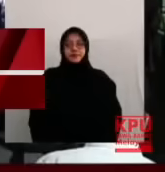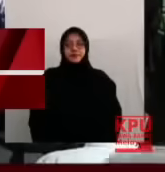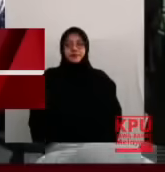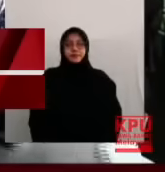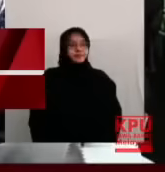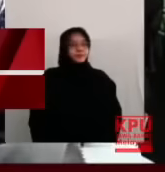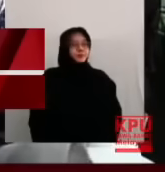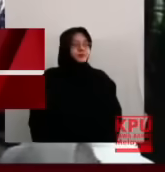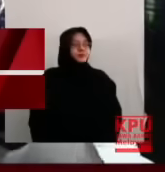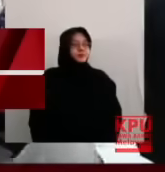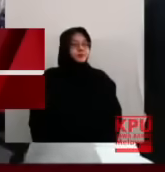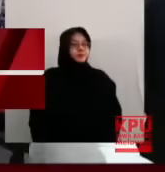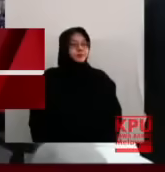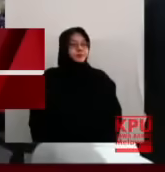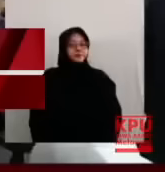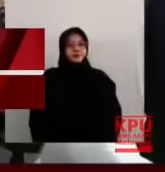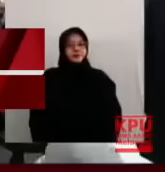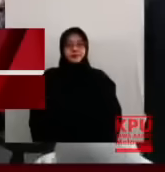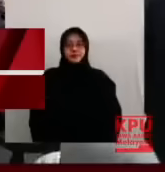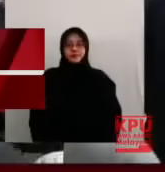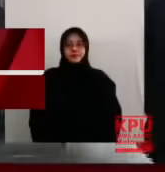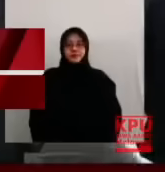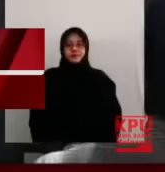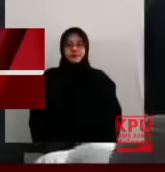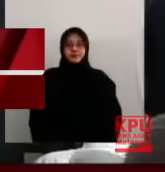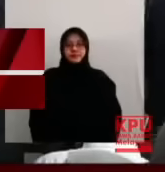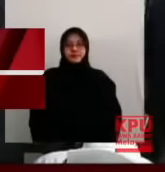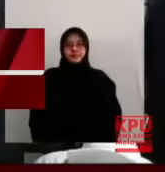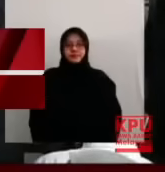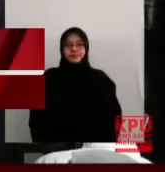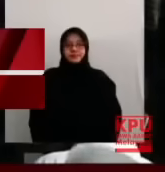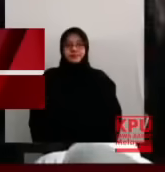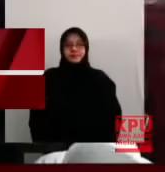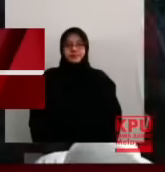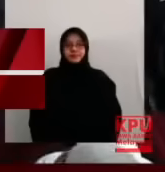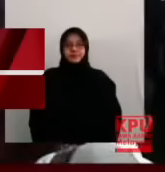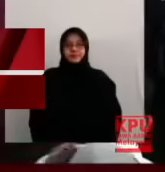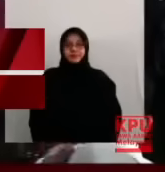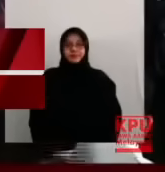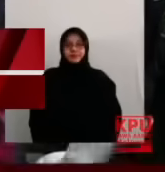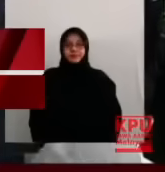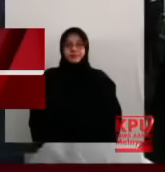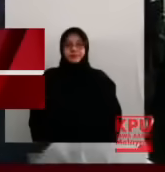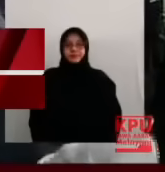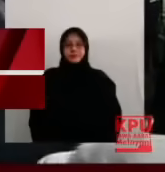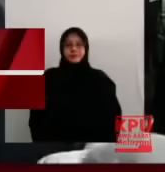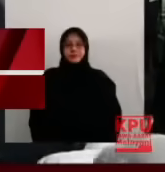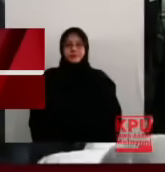ataupun 1600 Waktu Indonesia Barat Kemudian untuk di hari